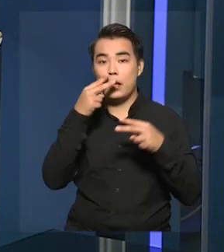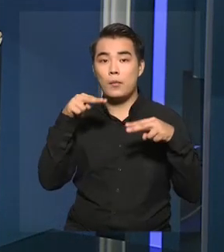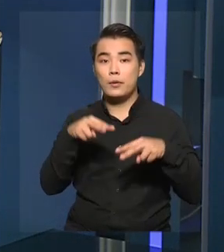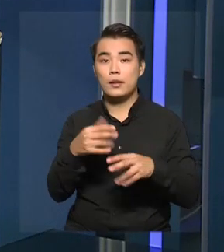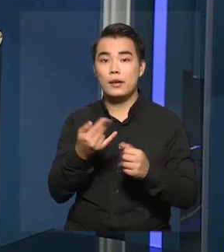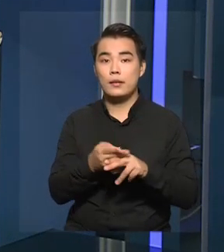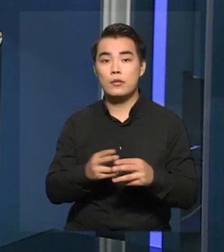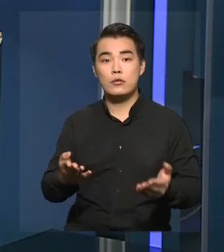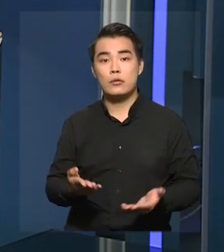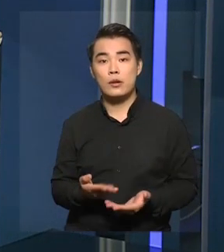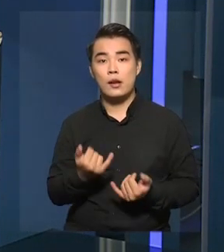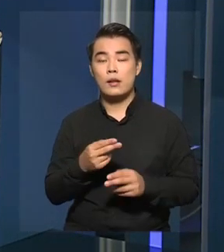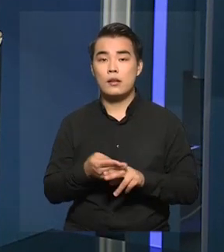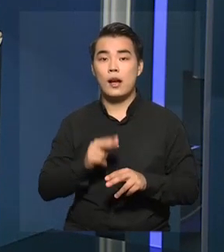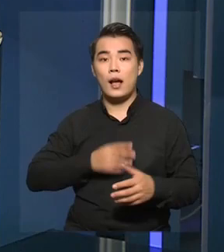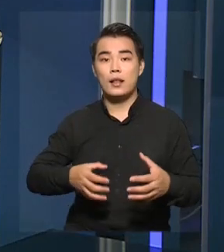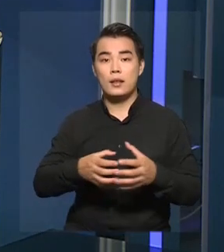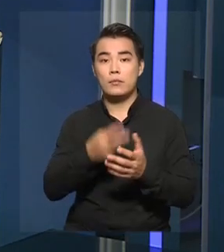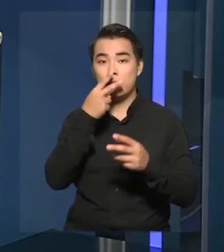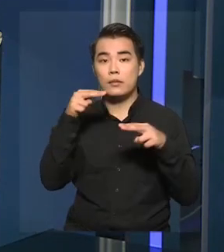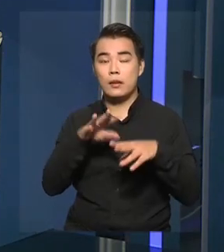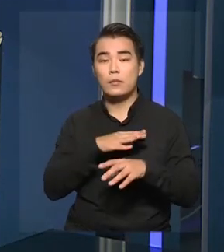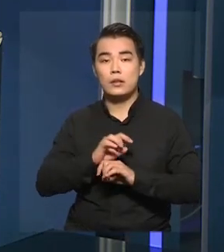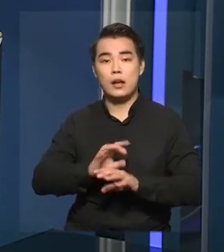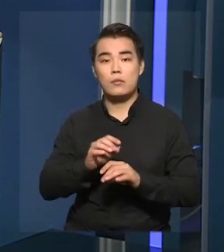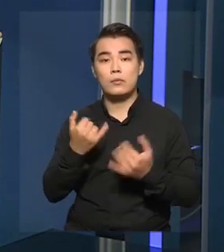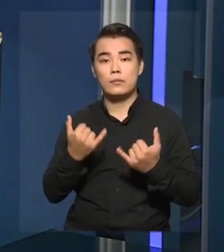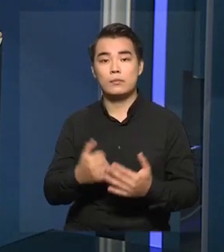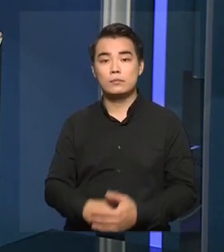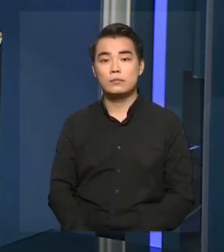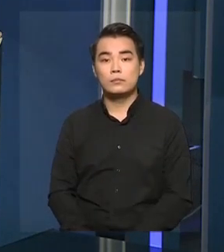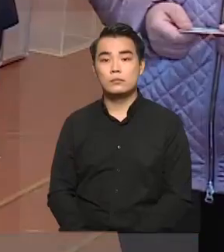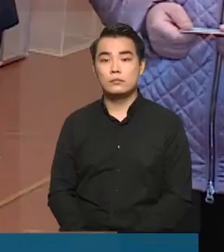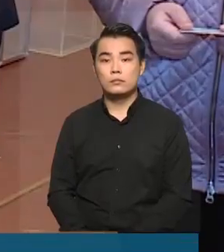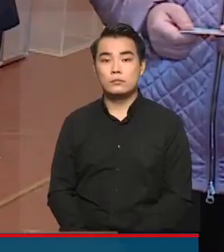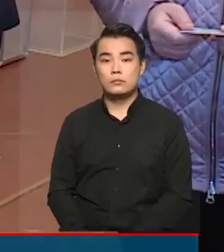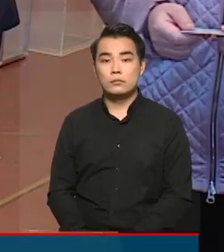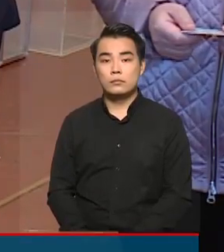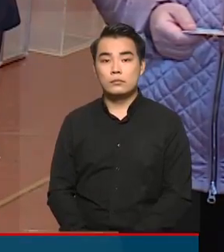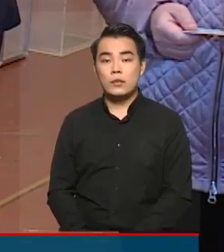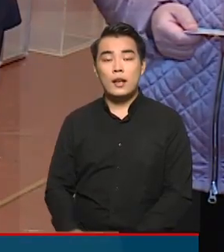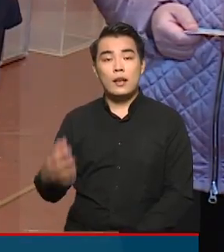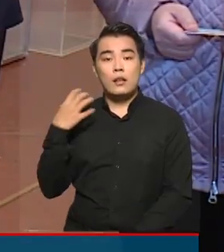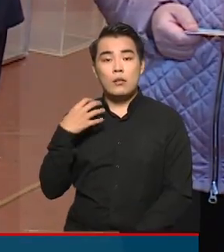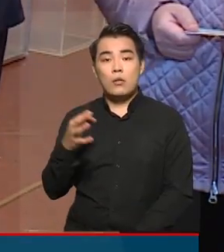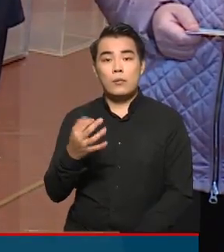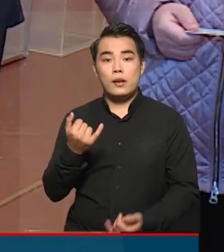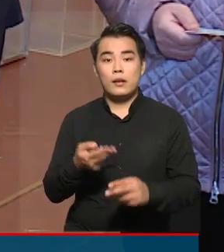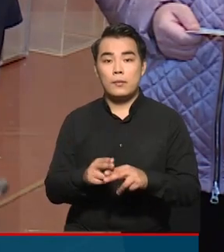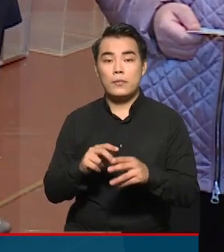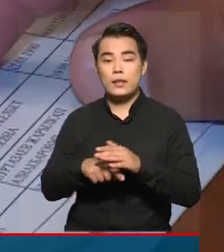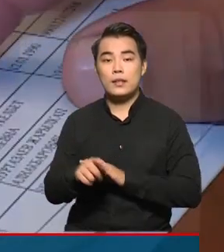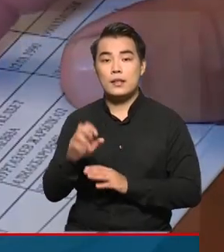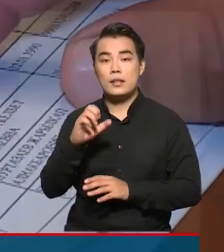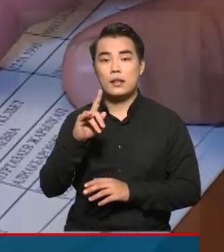қатар өңірлердегі әріптестерін де бақылаған еді. Сюжеттерге зер салайық. Қызылорда облысы бойынша Сырдария